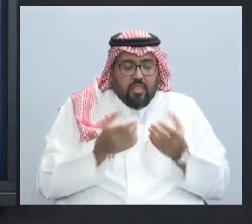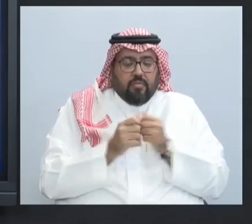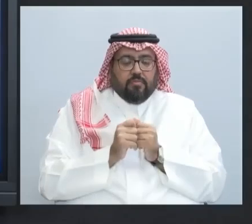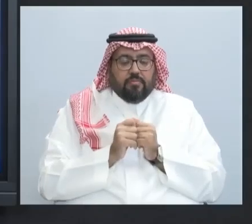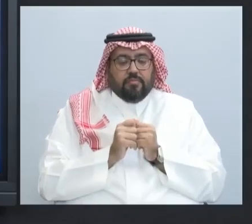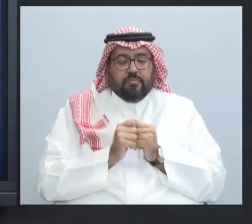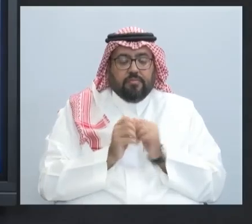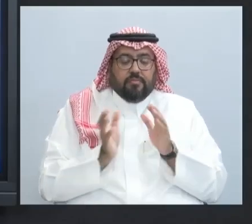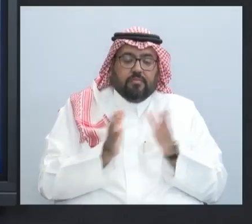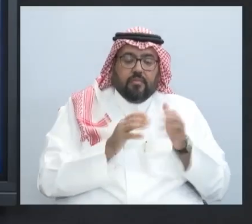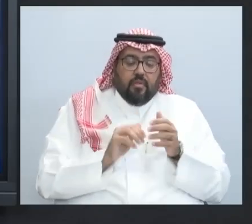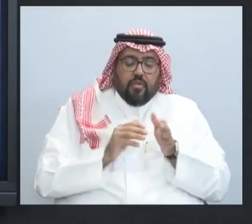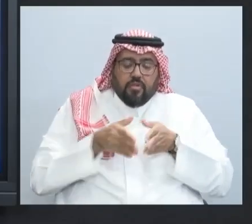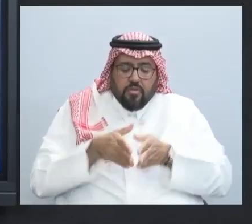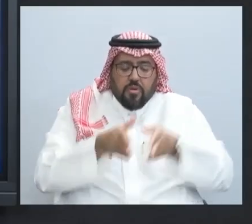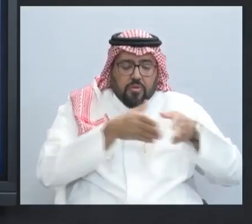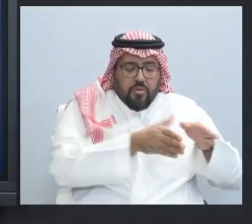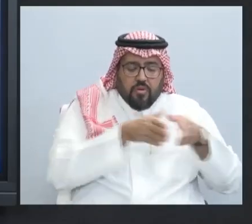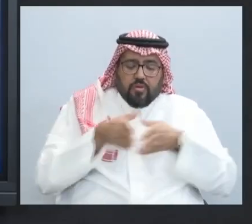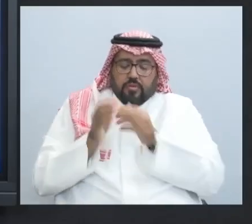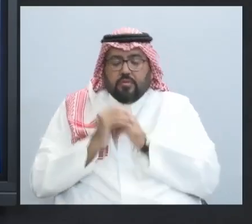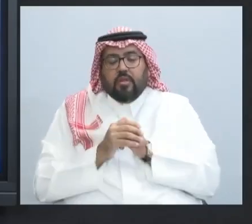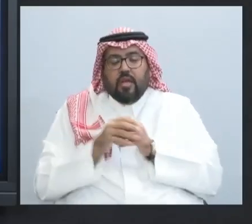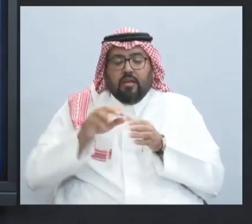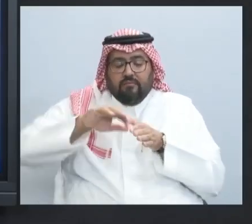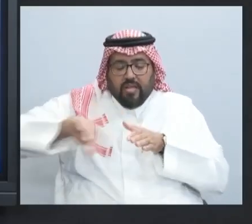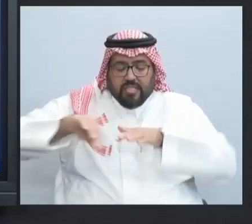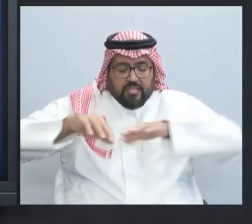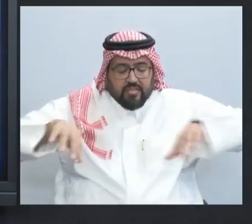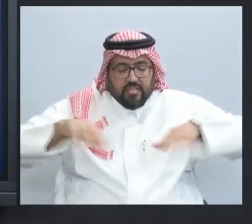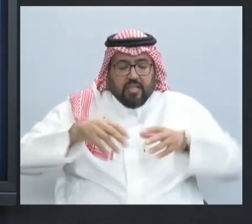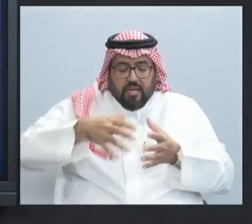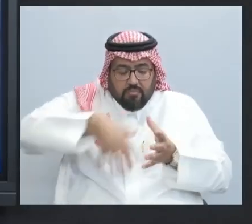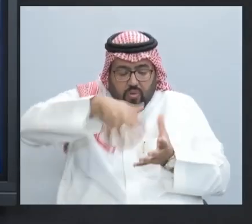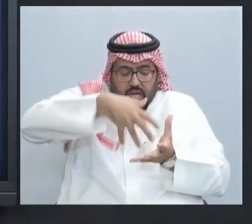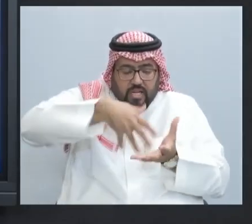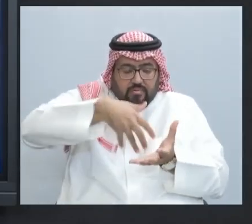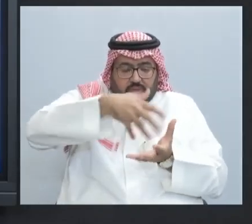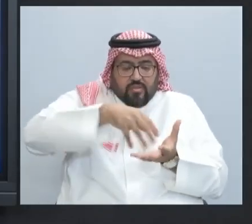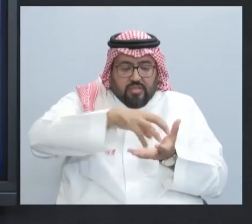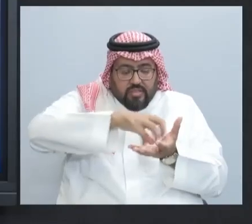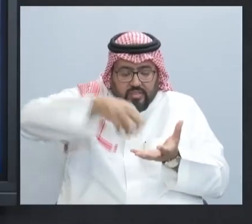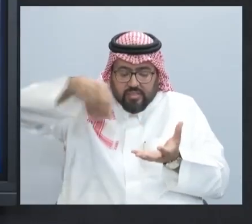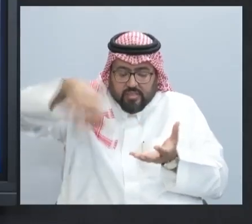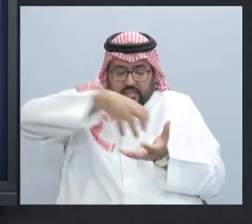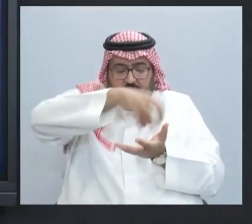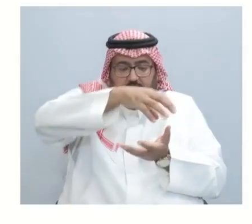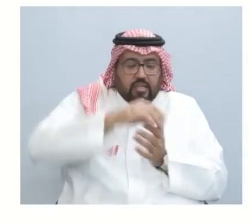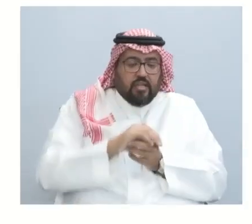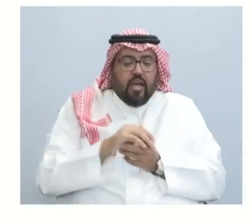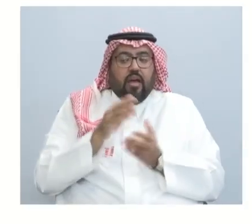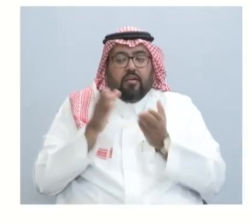هناك طرق اخرى تساعدنا في فصل مكونات المخاليط بعضها عن بعض